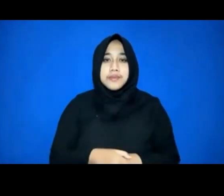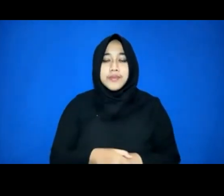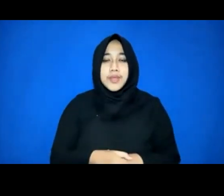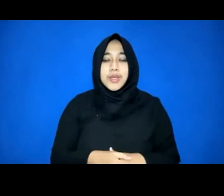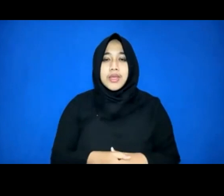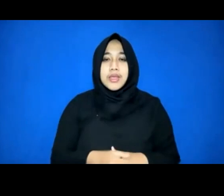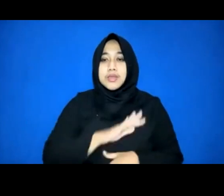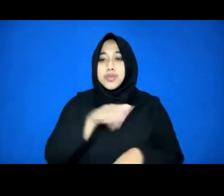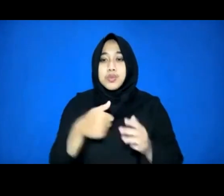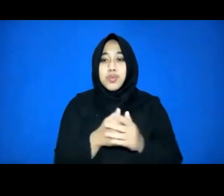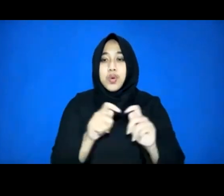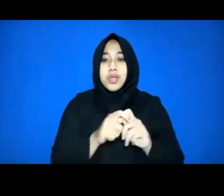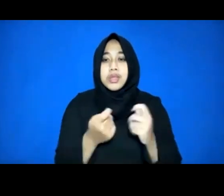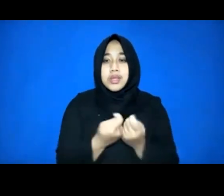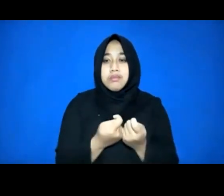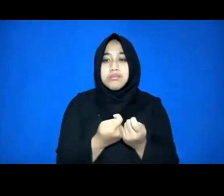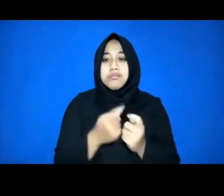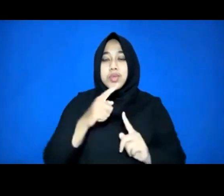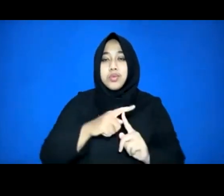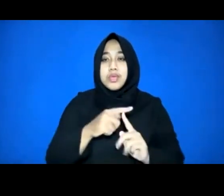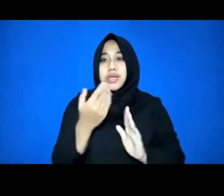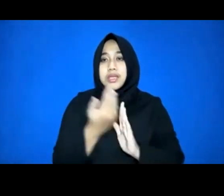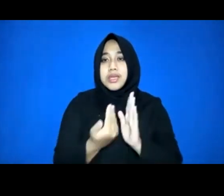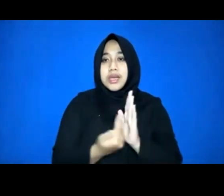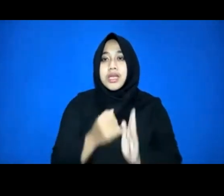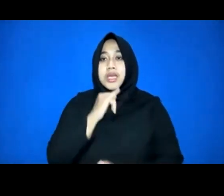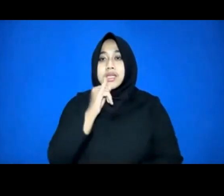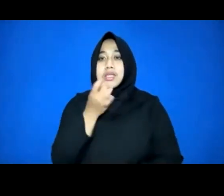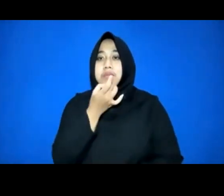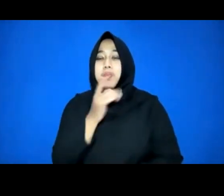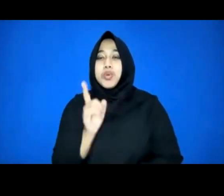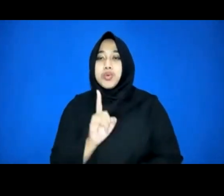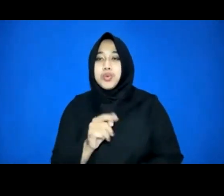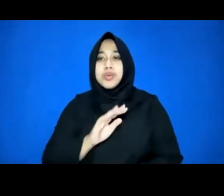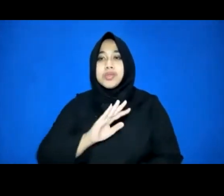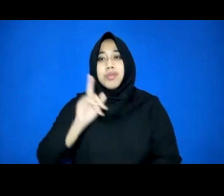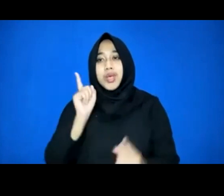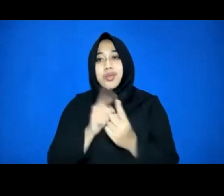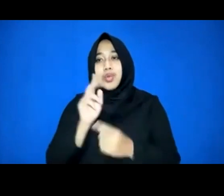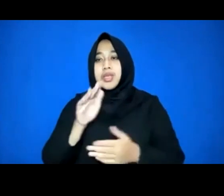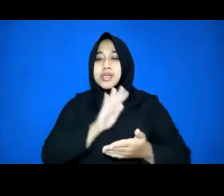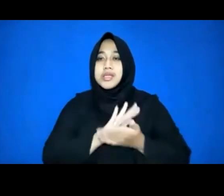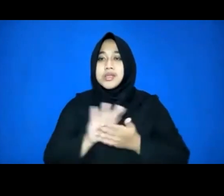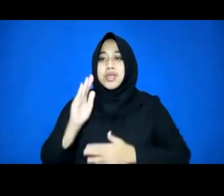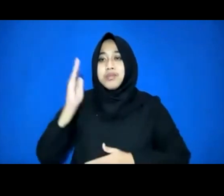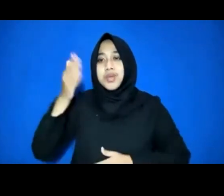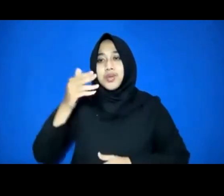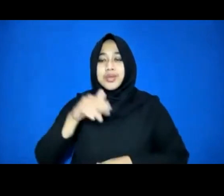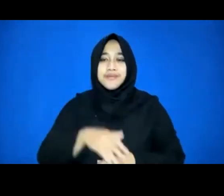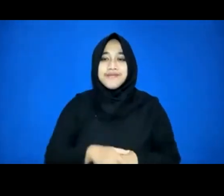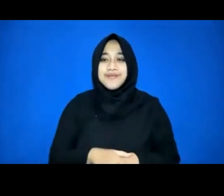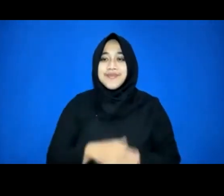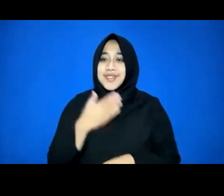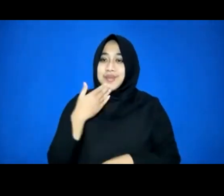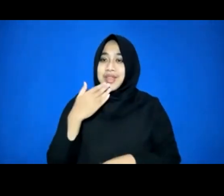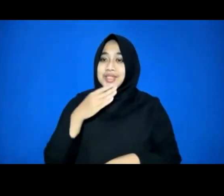segenap tim yang bertugas di dalam sesi ini, kami izin pamit undur diri, sampai jumpa di kesempatan-kesempatan berikutnya. Terima kasih,